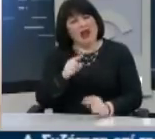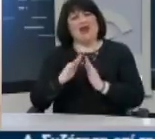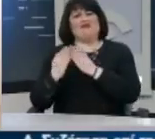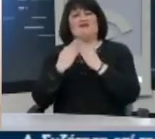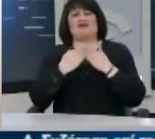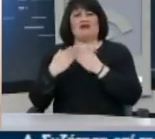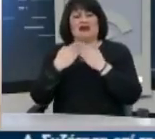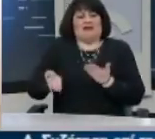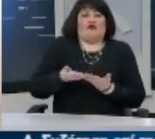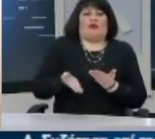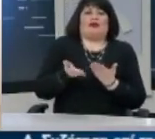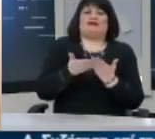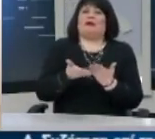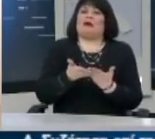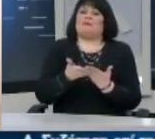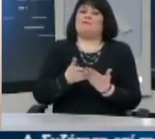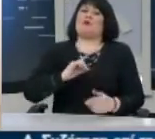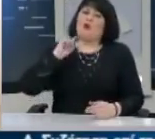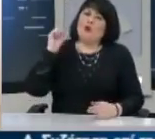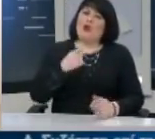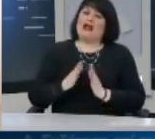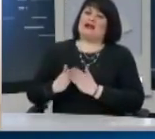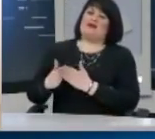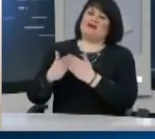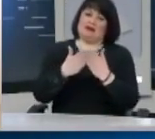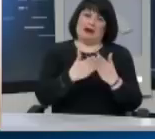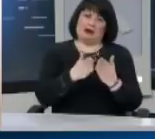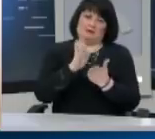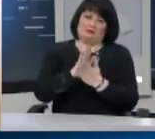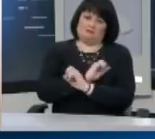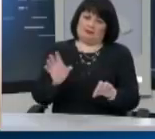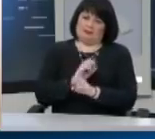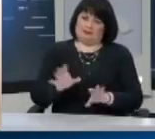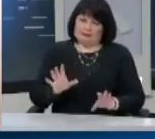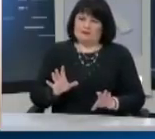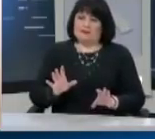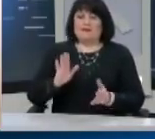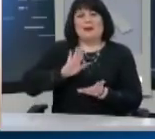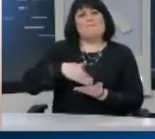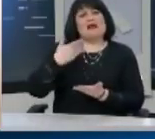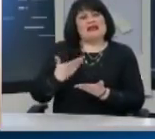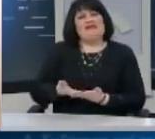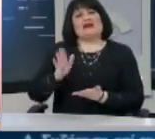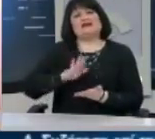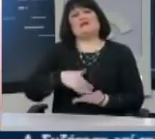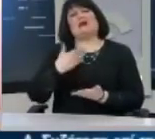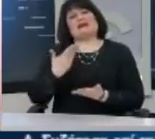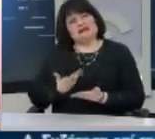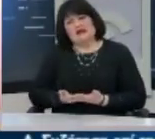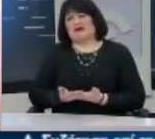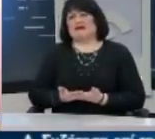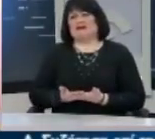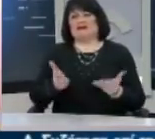και ήμασταν αρωγοί σε όλα τα βιβλία που κυκλοφορήσαμε μεταφράστηκαν με την αιγίδα της